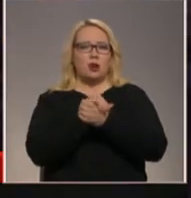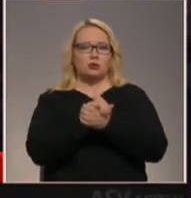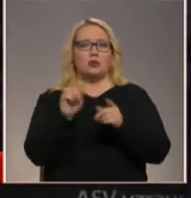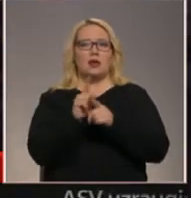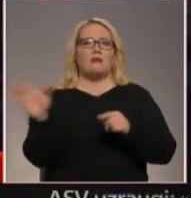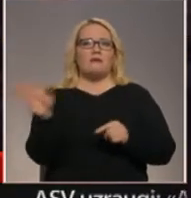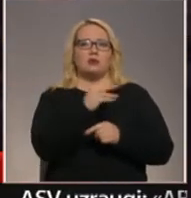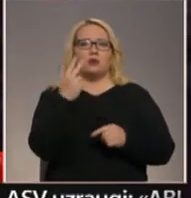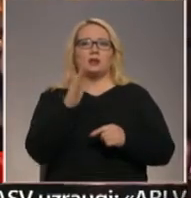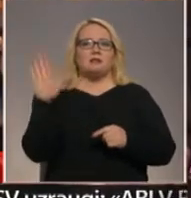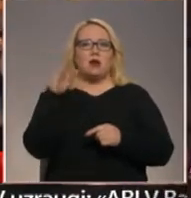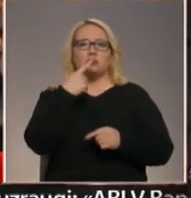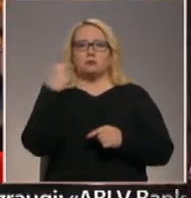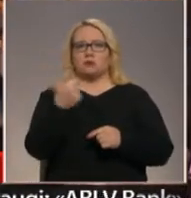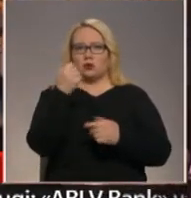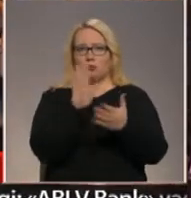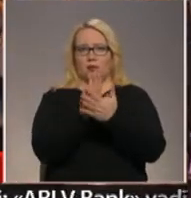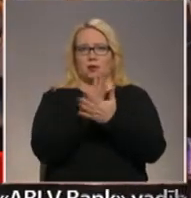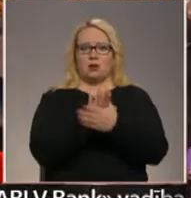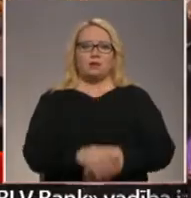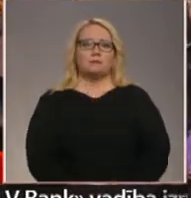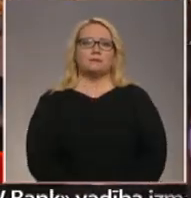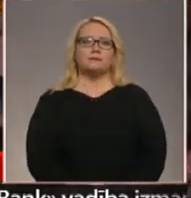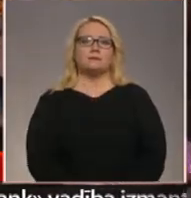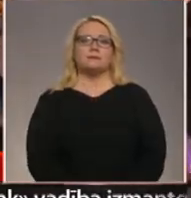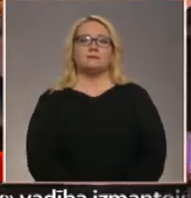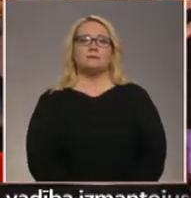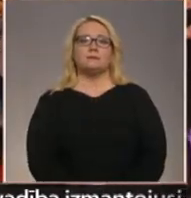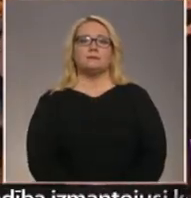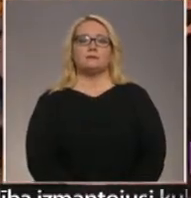100. jubilejām. Ausma Sprukta, Vitālijs Duda, Renoks, Latgales reģionālā televīzija.